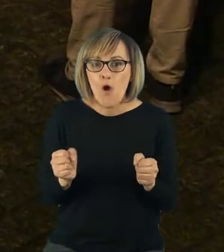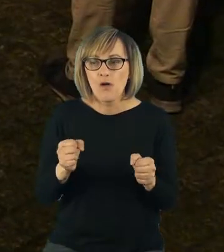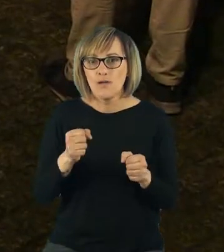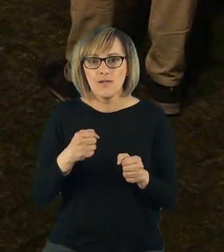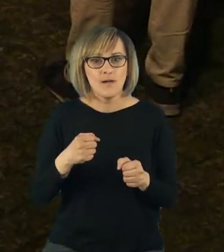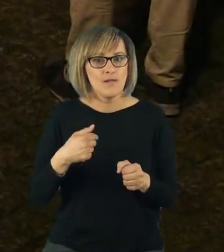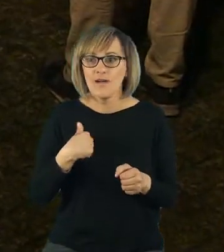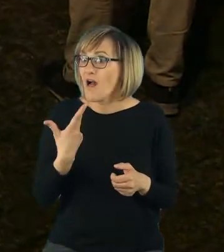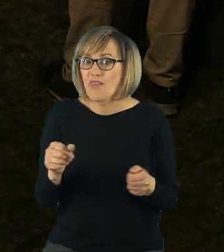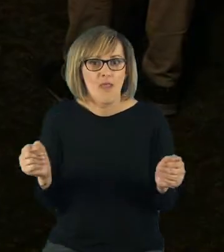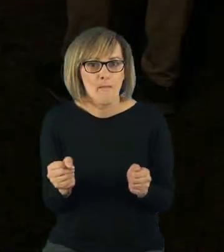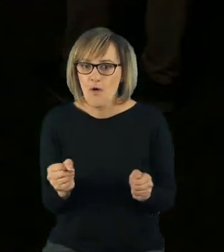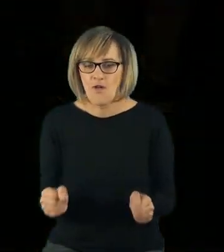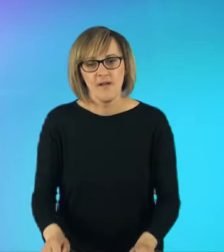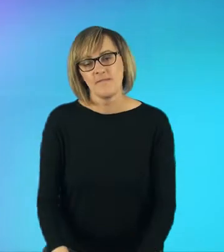Ja się nie boję.